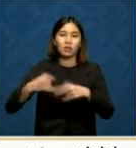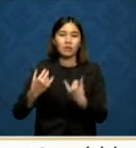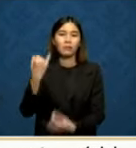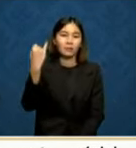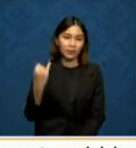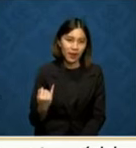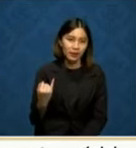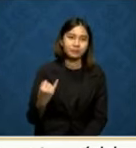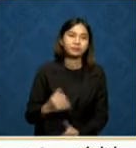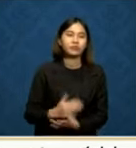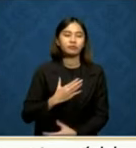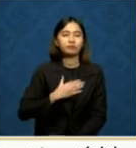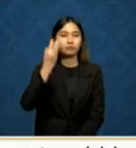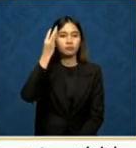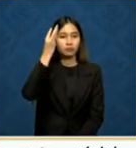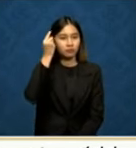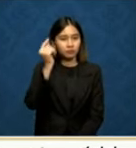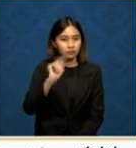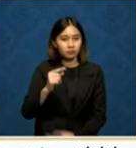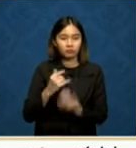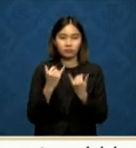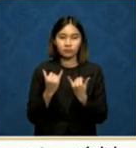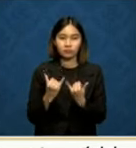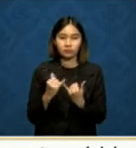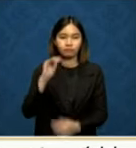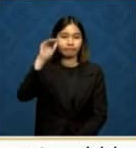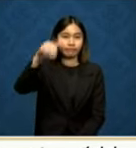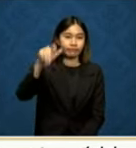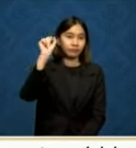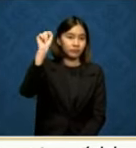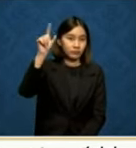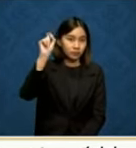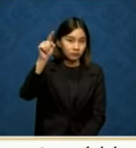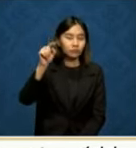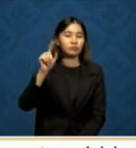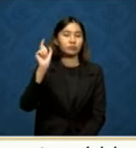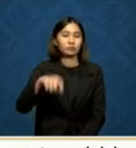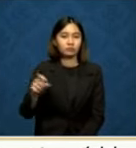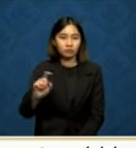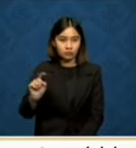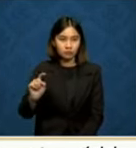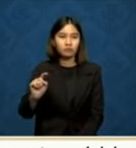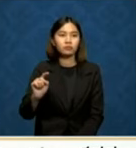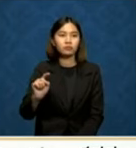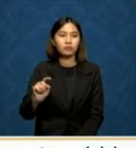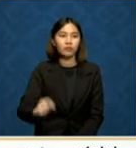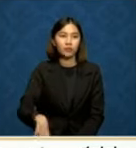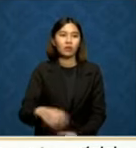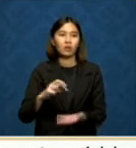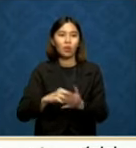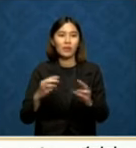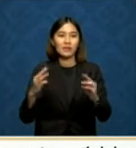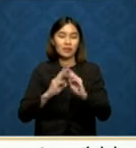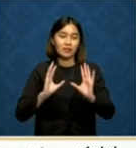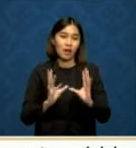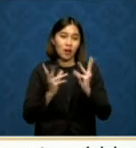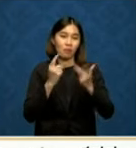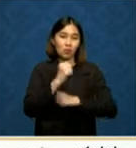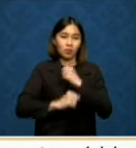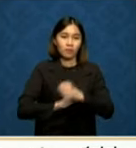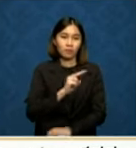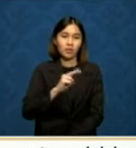กดีนะฮะ เพราะฉนั้เดยนคดว่าขนาดนี้ดอนเมืองโเว ซึ่งควรจะหมดสมประทานเมื่อปี 25